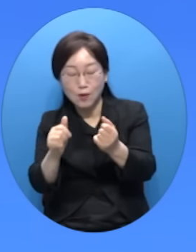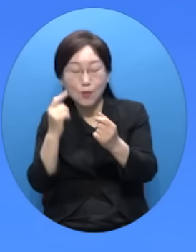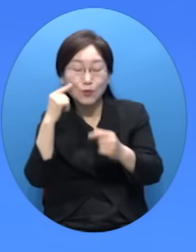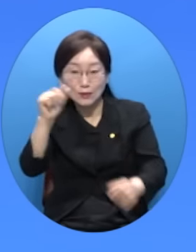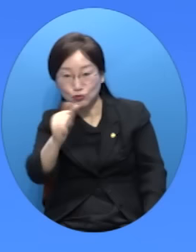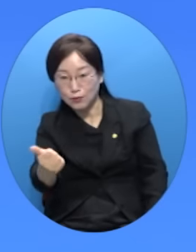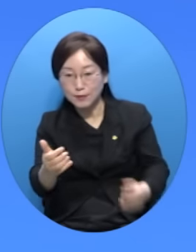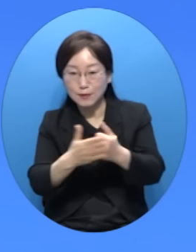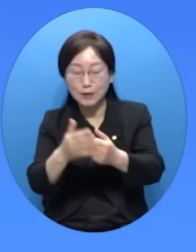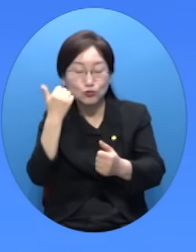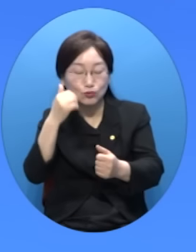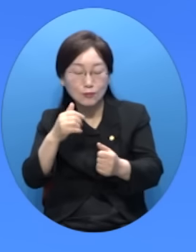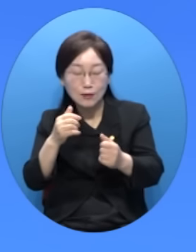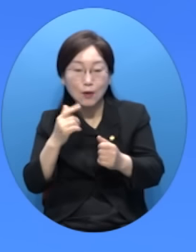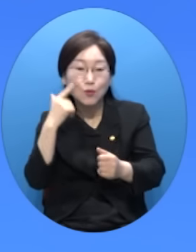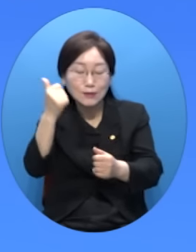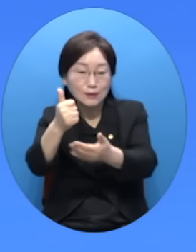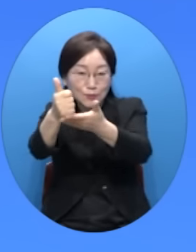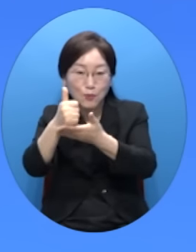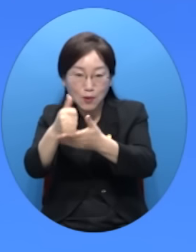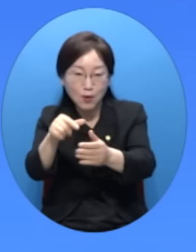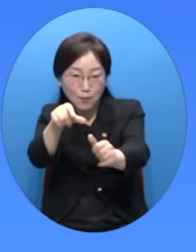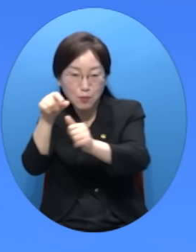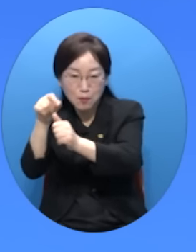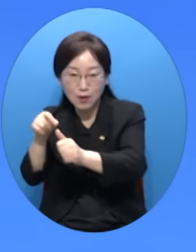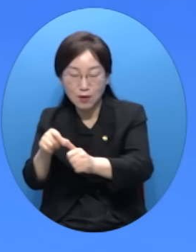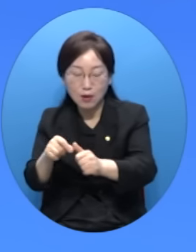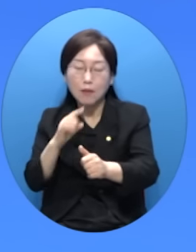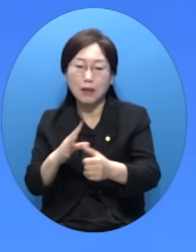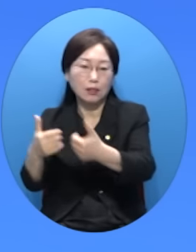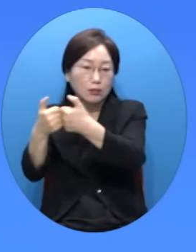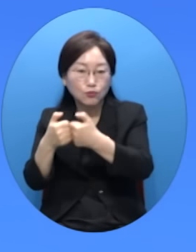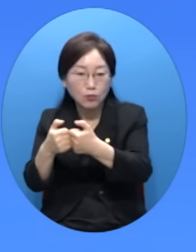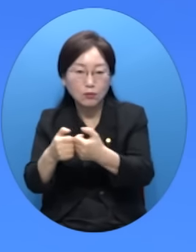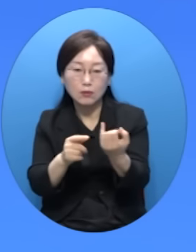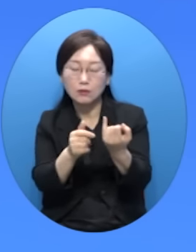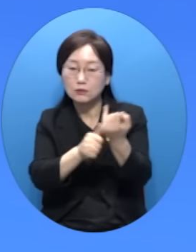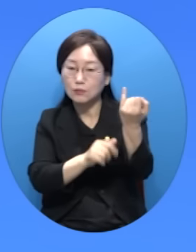장례식 준비하고 후임 목사 누굴 청빙해야 되냐 그 생각하고 있고